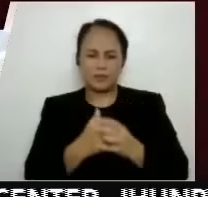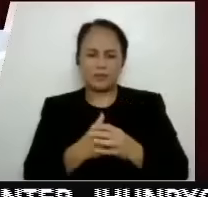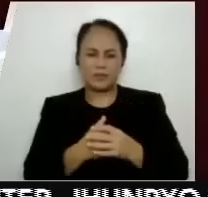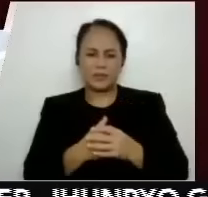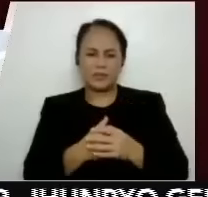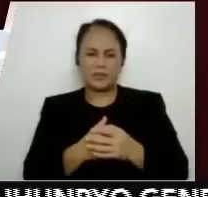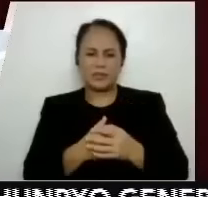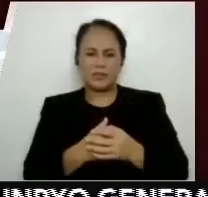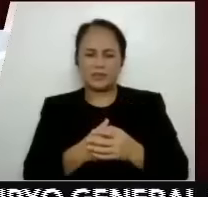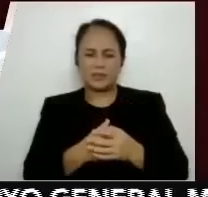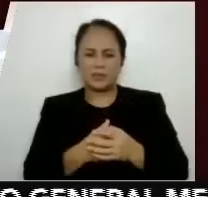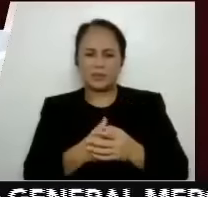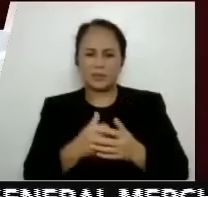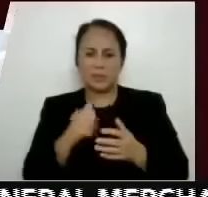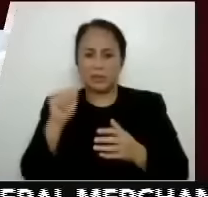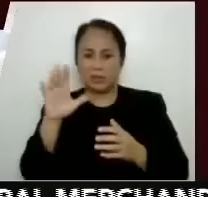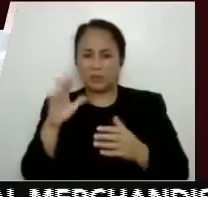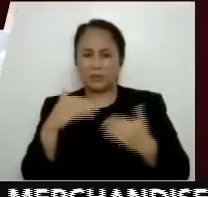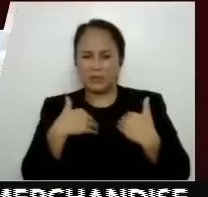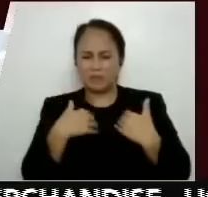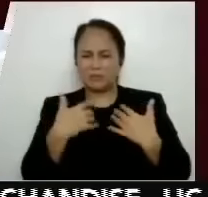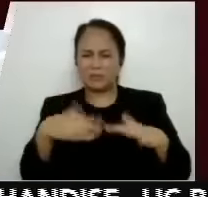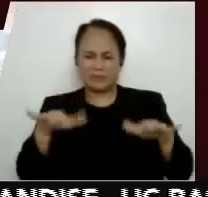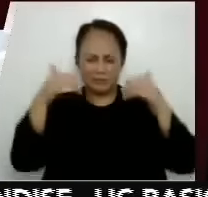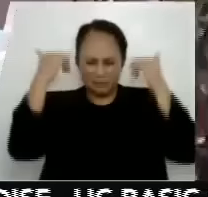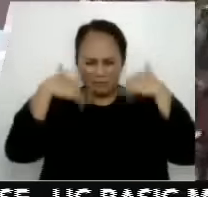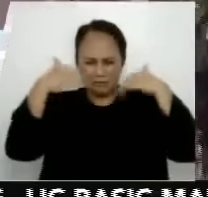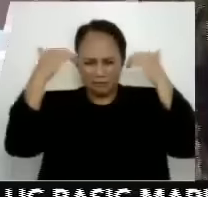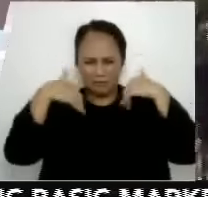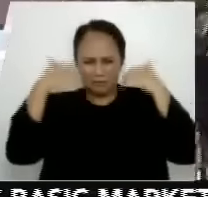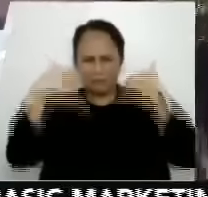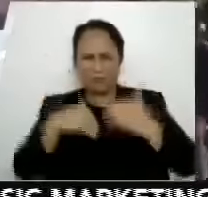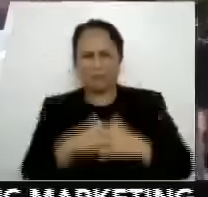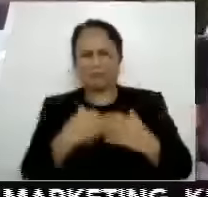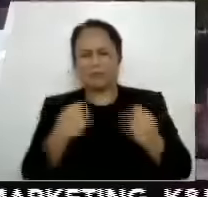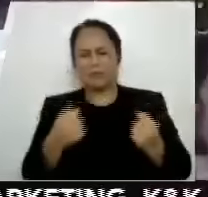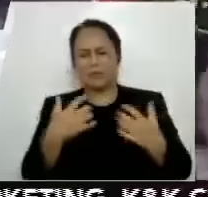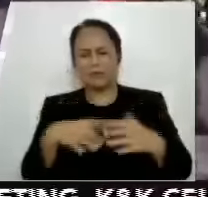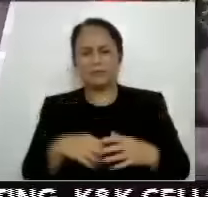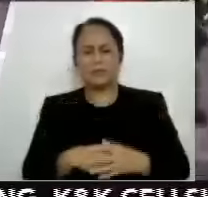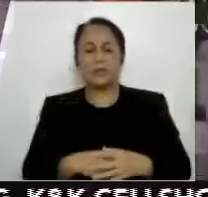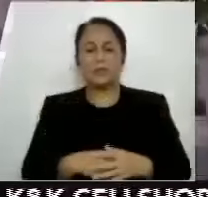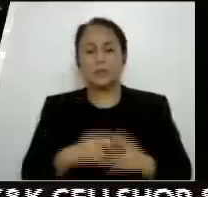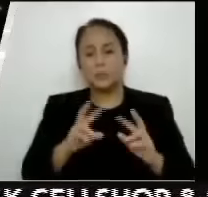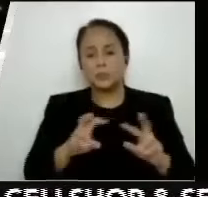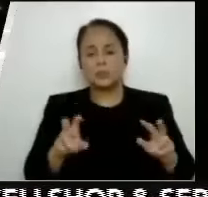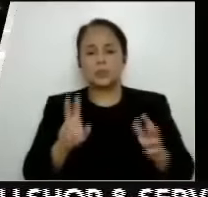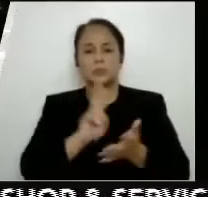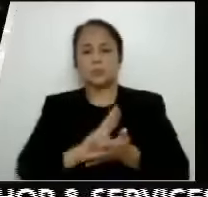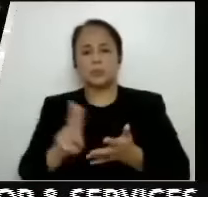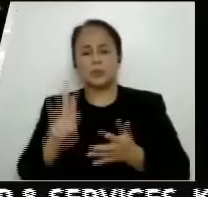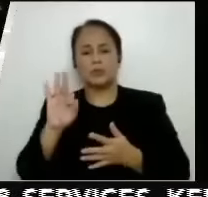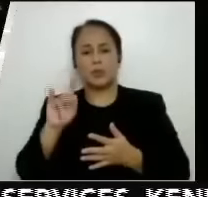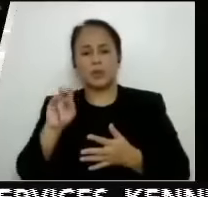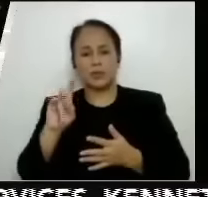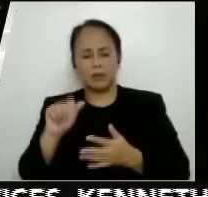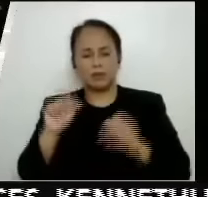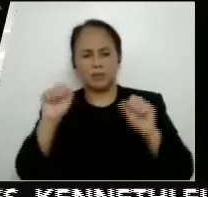aircon ko pero tagaktak pa rin yung pawisang init ayon sa pag-aaral ng University of Florida Pwedeng umakyat sa